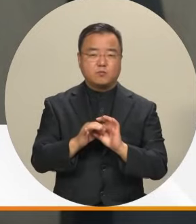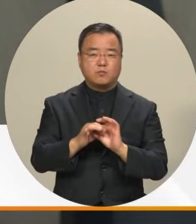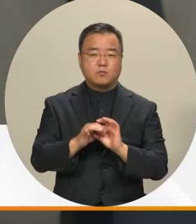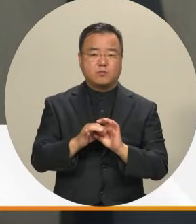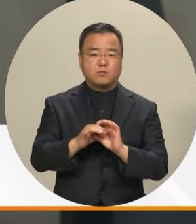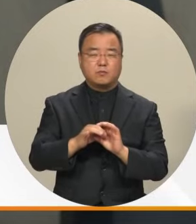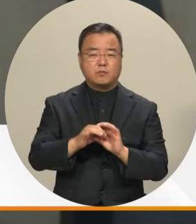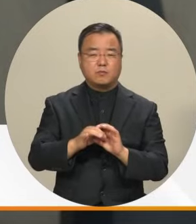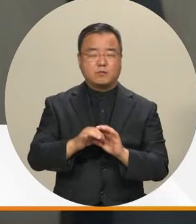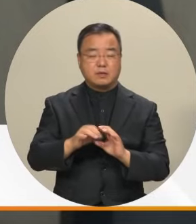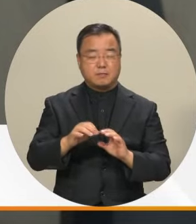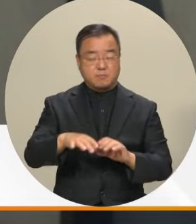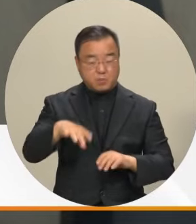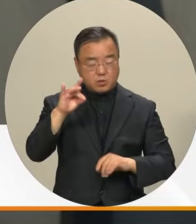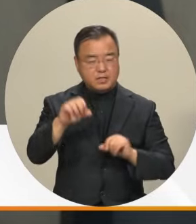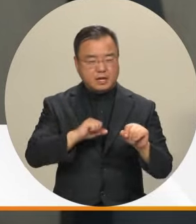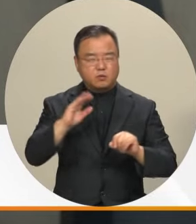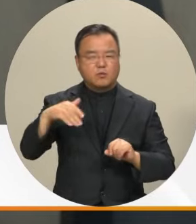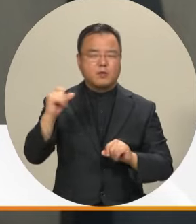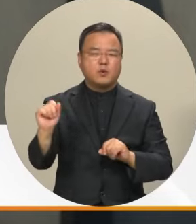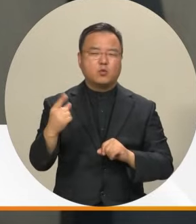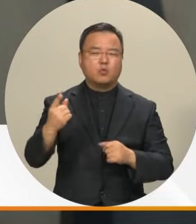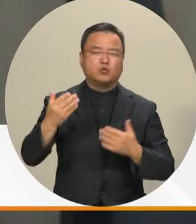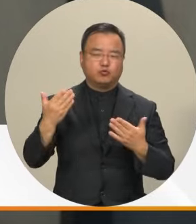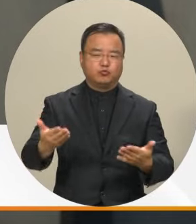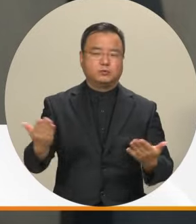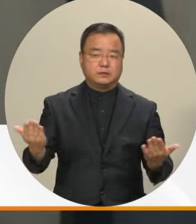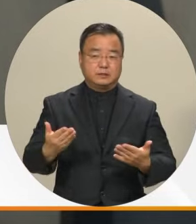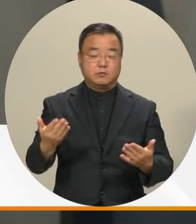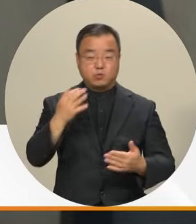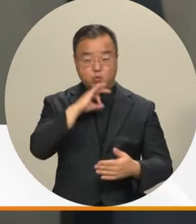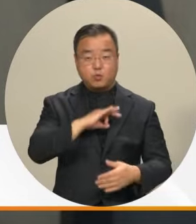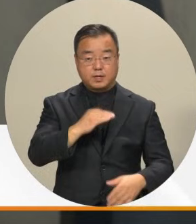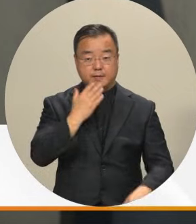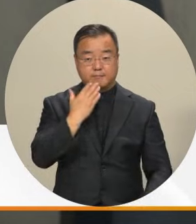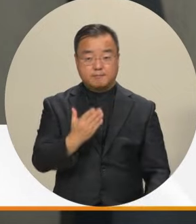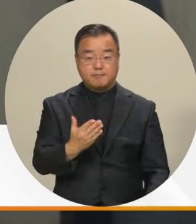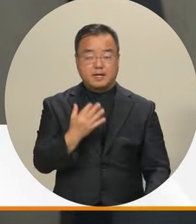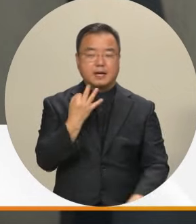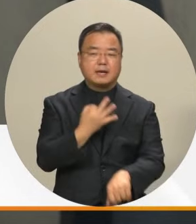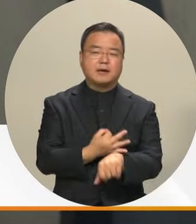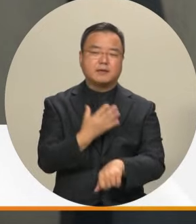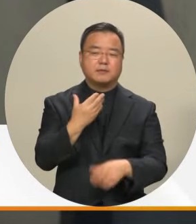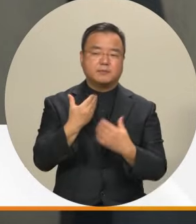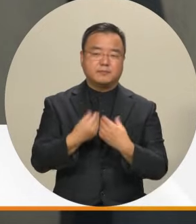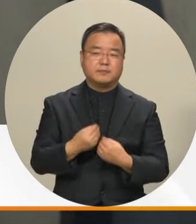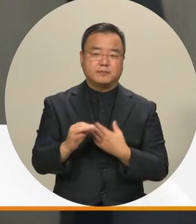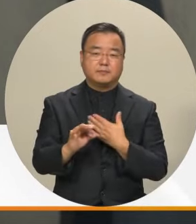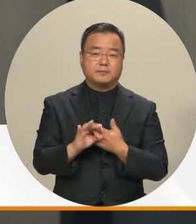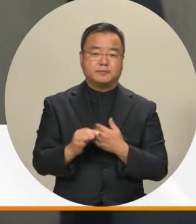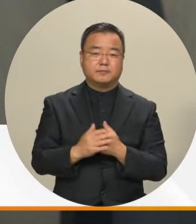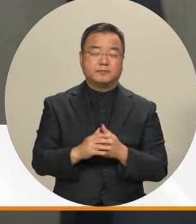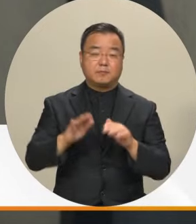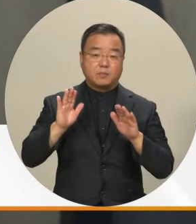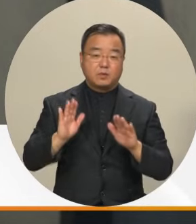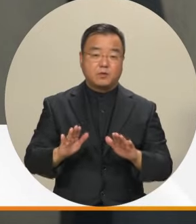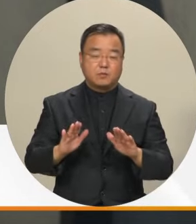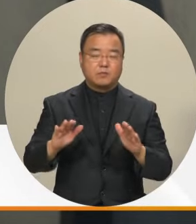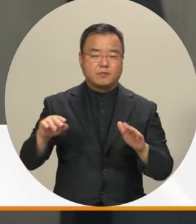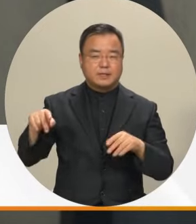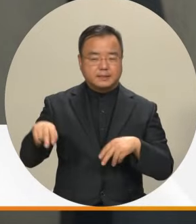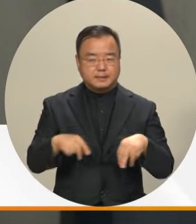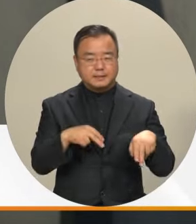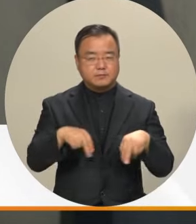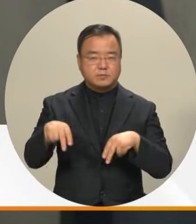액티브라이프 동기 부여하는게 오히려 더 효과적일 수 있다는 거죠 간단한 예를 들면 오늘 산책을